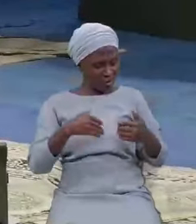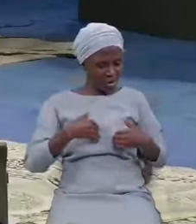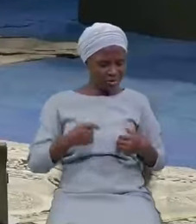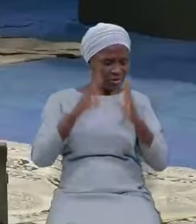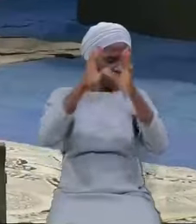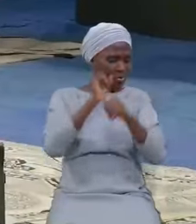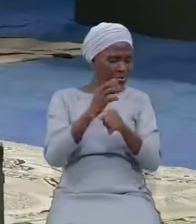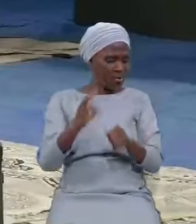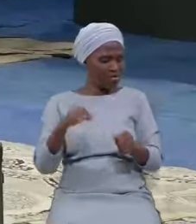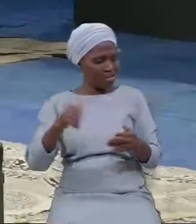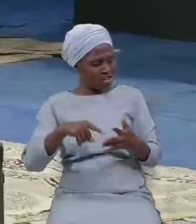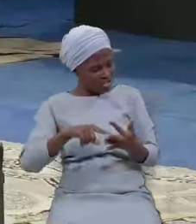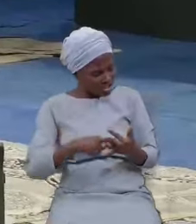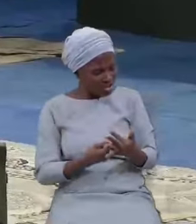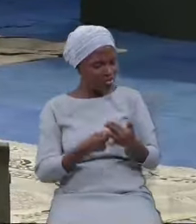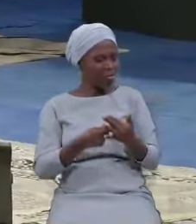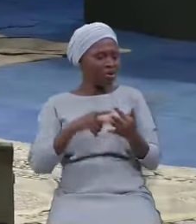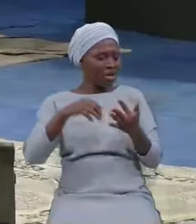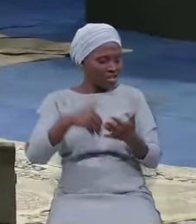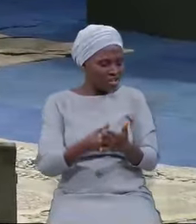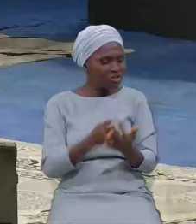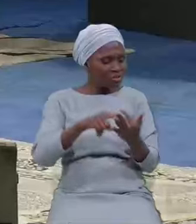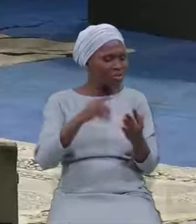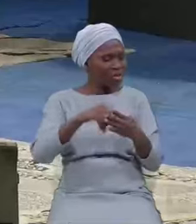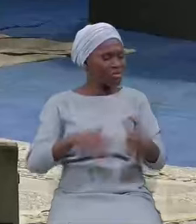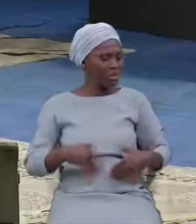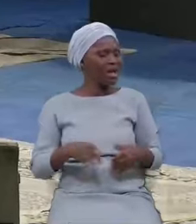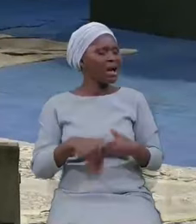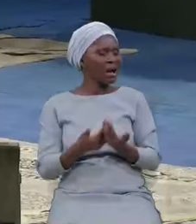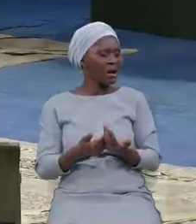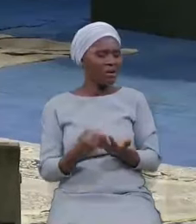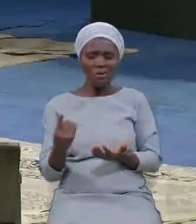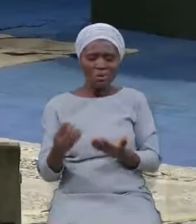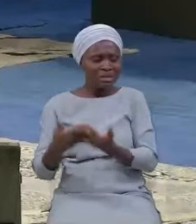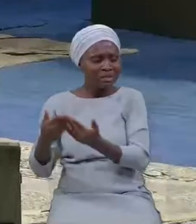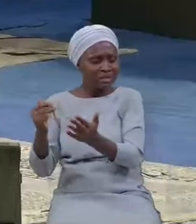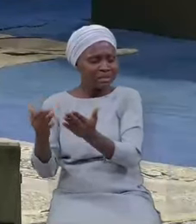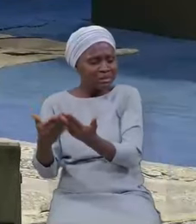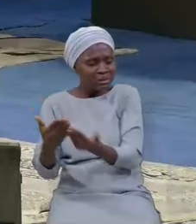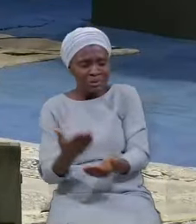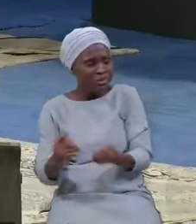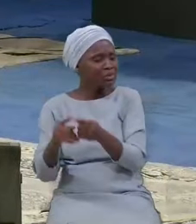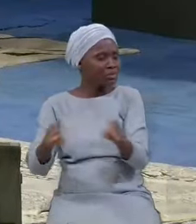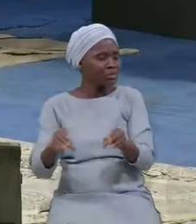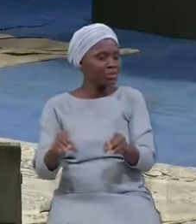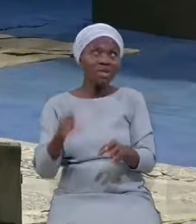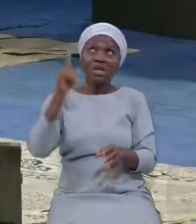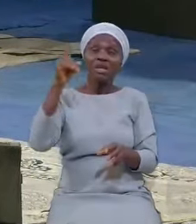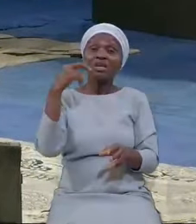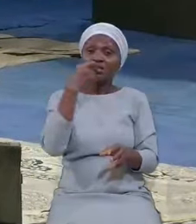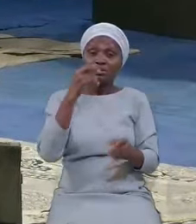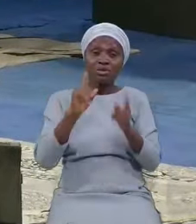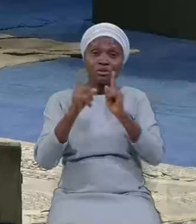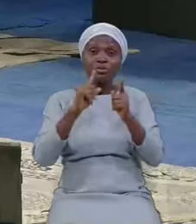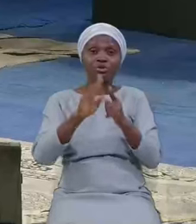ma vie, comment je fais ces choses simplement comme ça? Il parle à ta foi. Et tu dois répondre